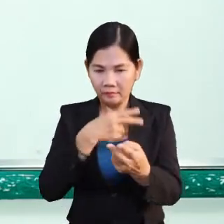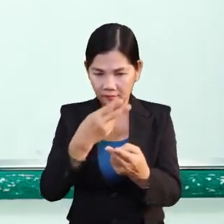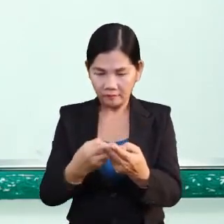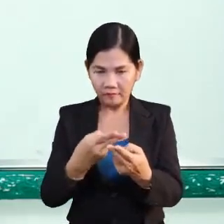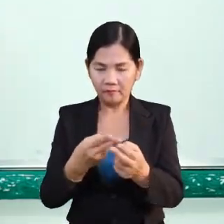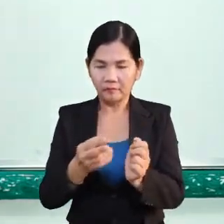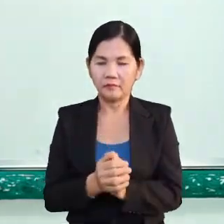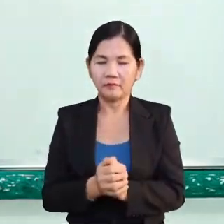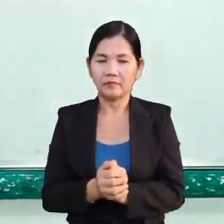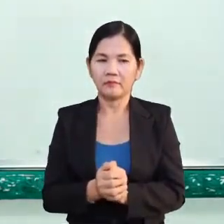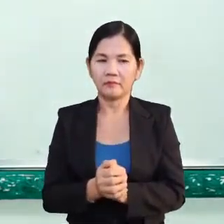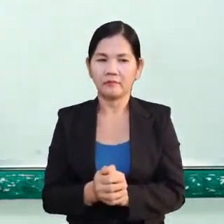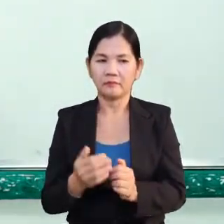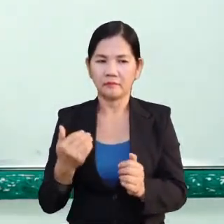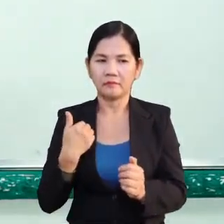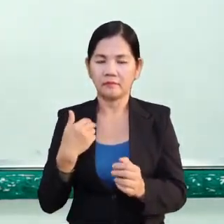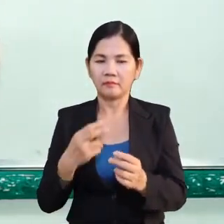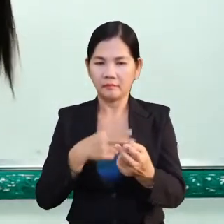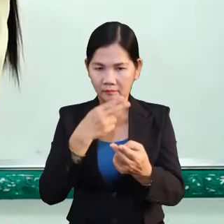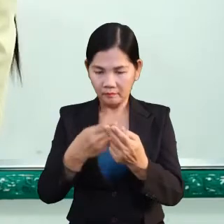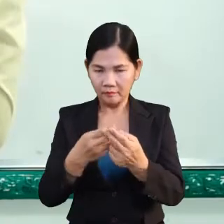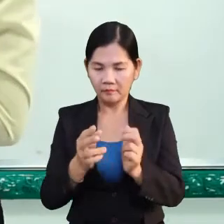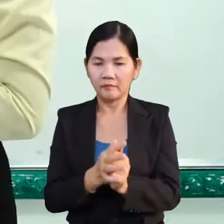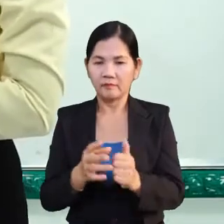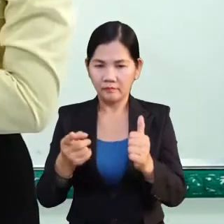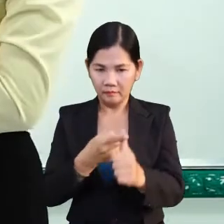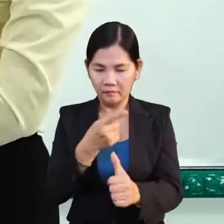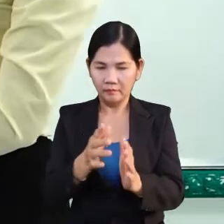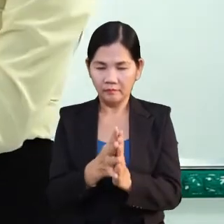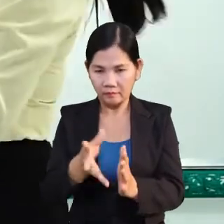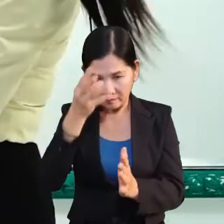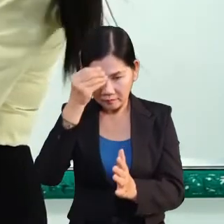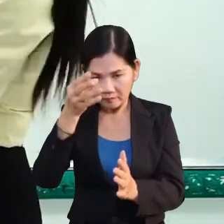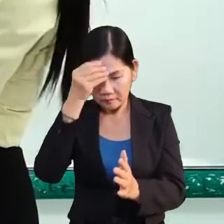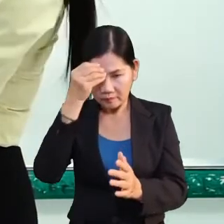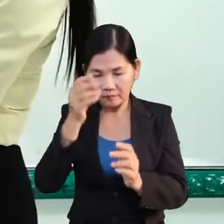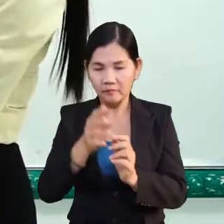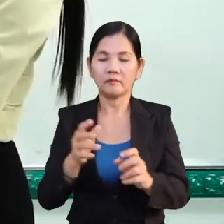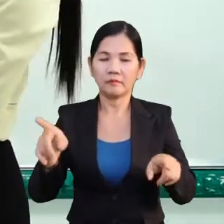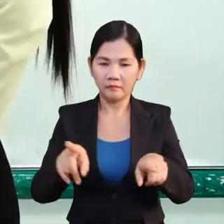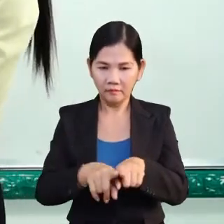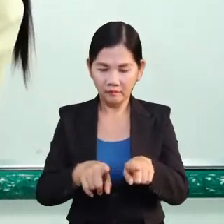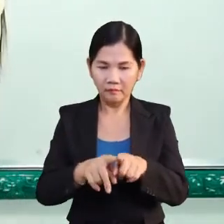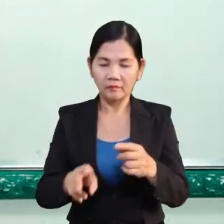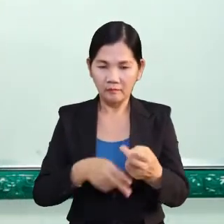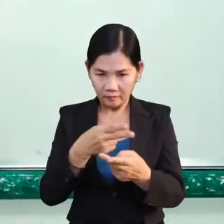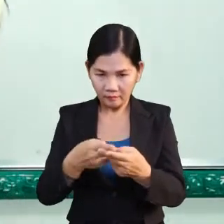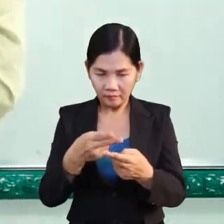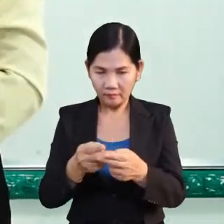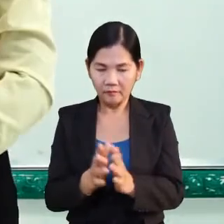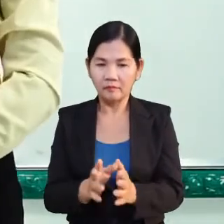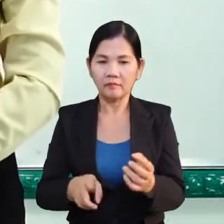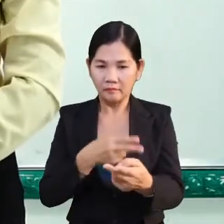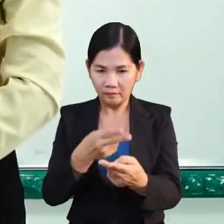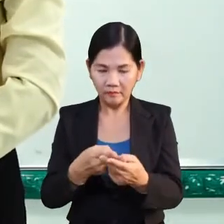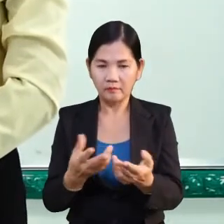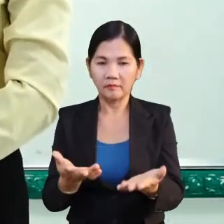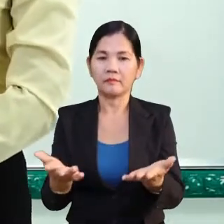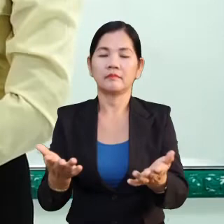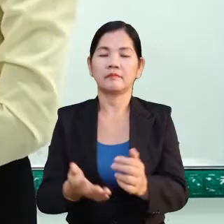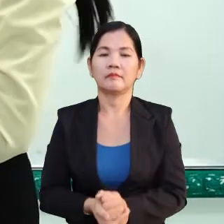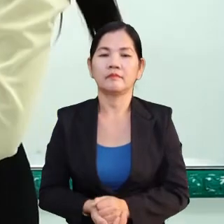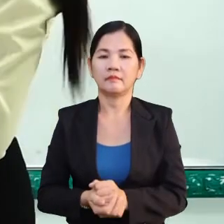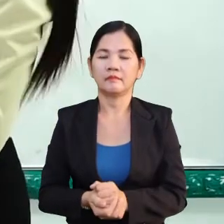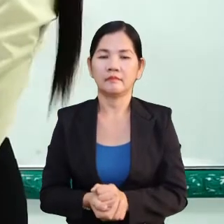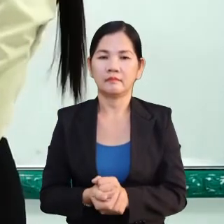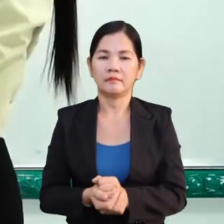យចាដើម្បីបានឆ្លើយមុនដែលពេលដែលយើងសិក្សានេះតើវាដូចនឹងចម្លើយដែលកូនបានឆ្លើយអត់ចា